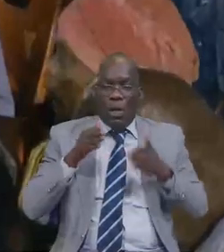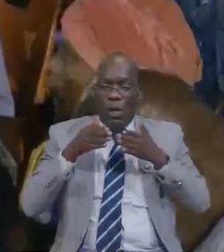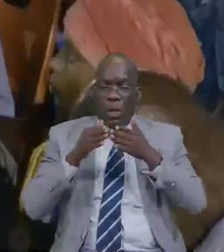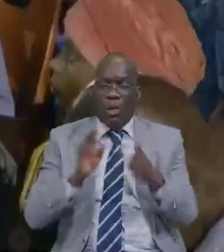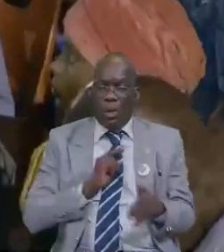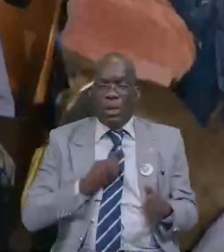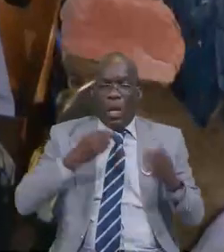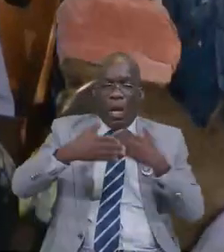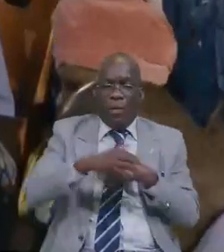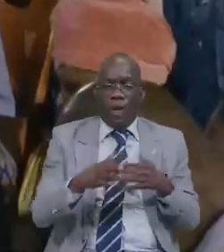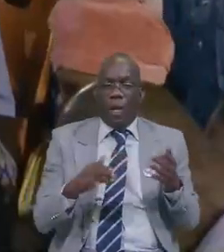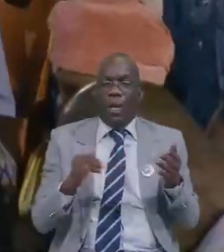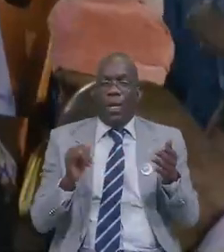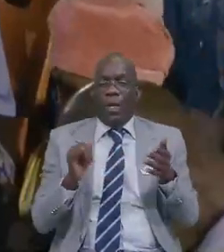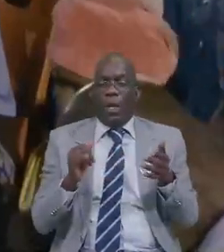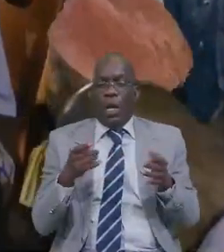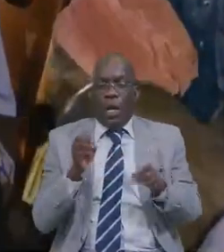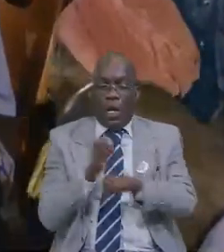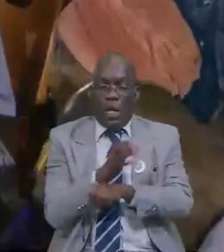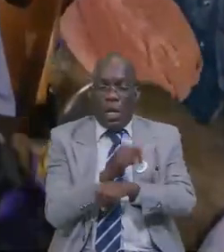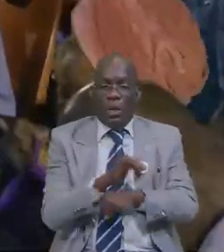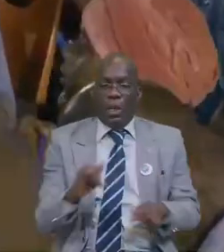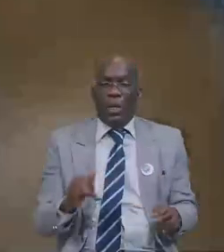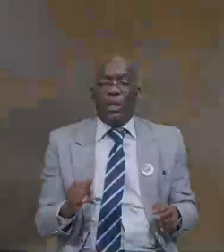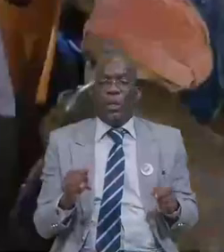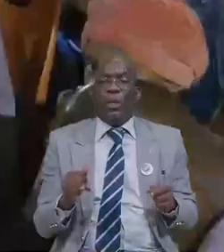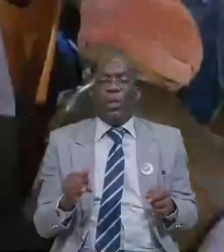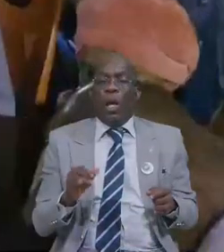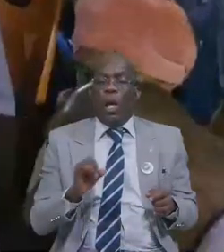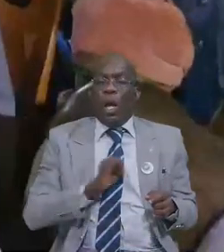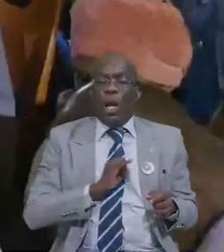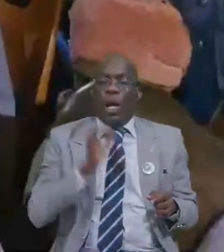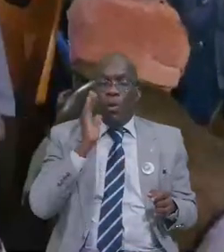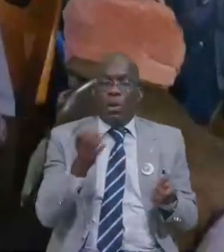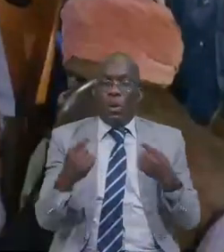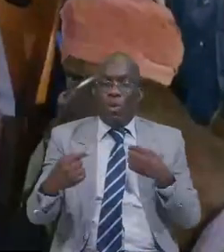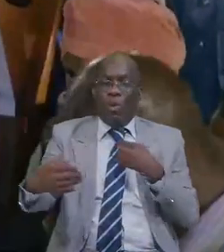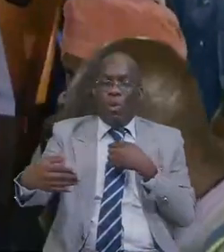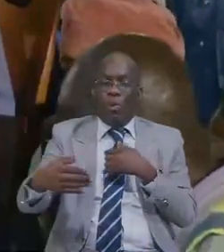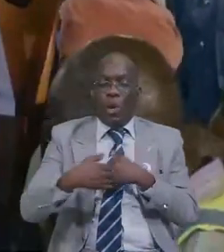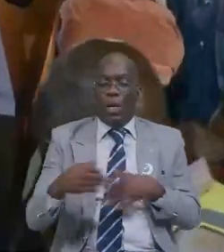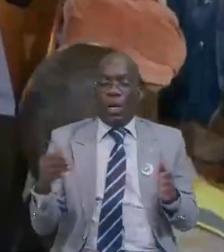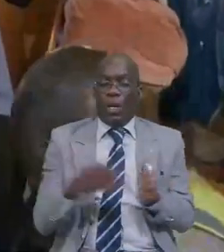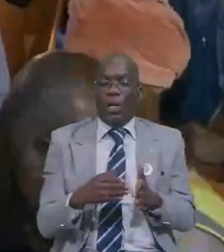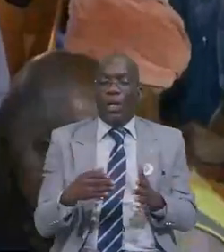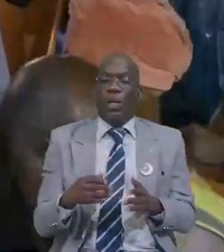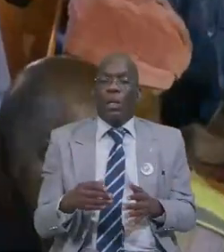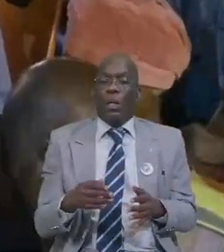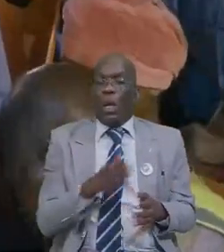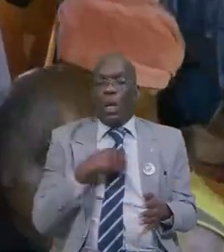maintenant prendre le contrôle. Après cette session de conseil, par la grâce, je reviendrai. Et tu